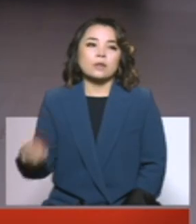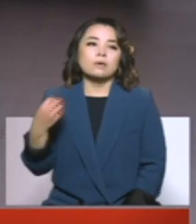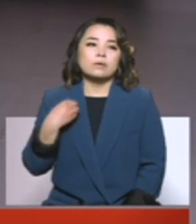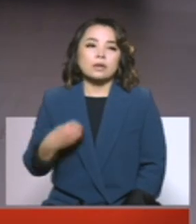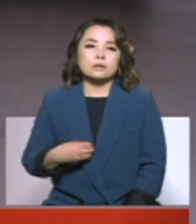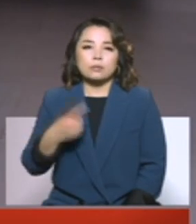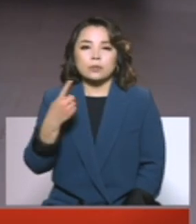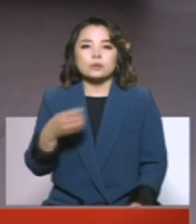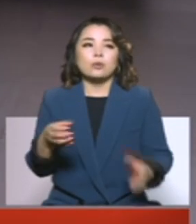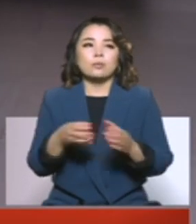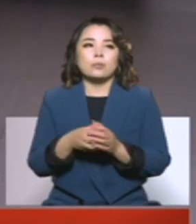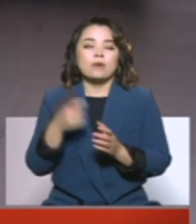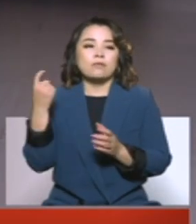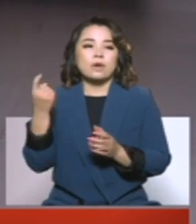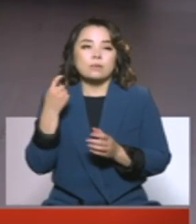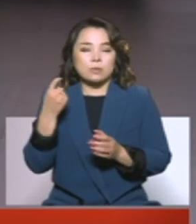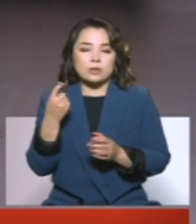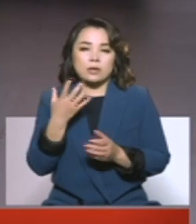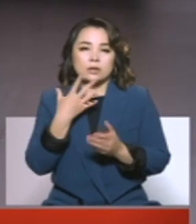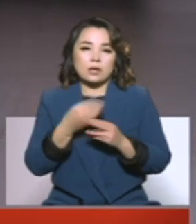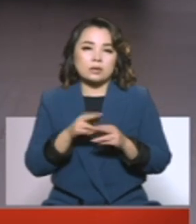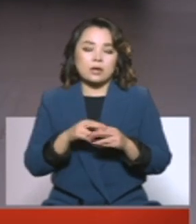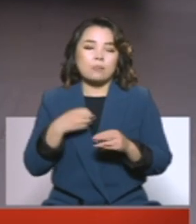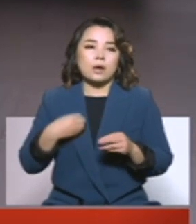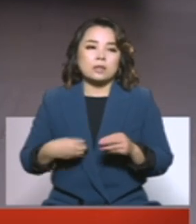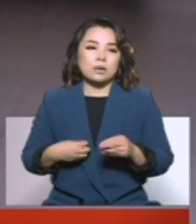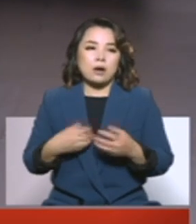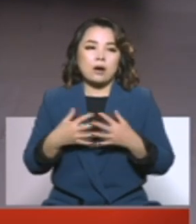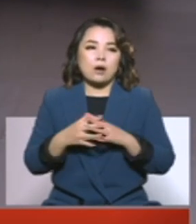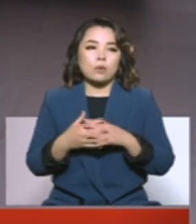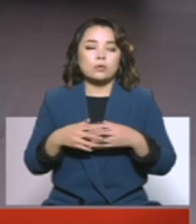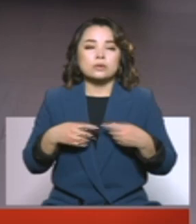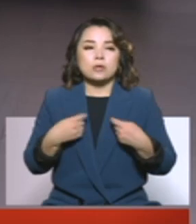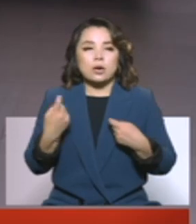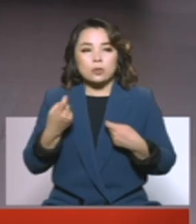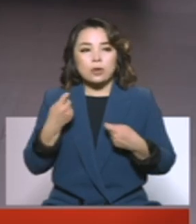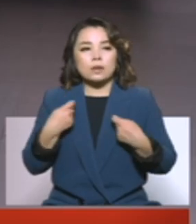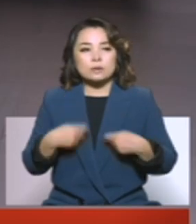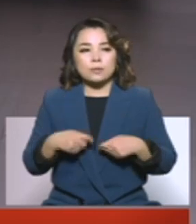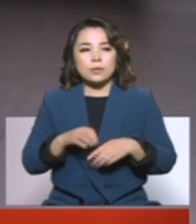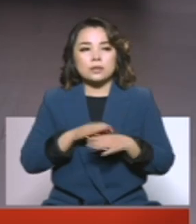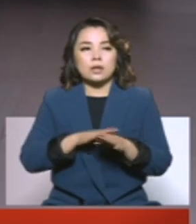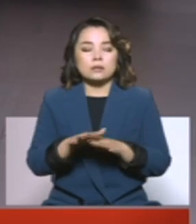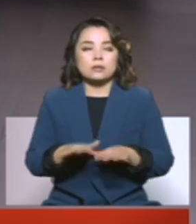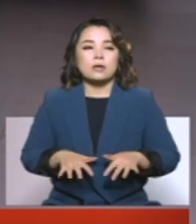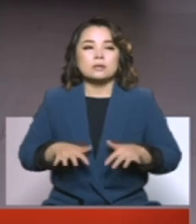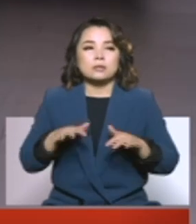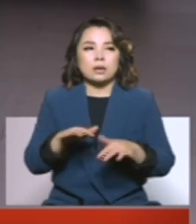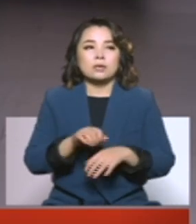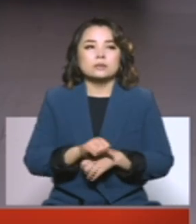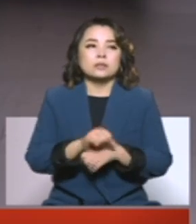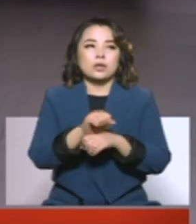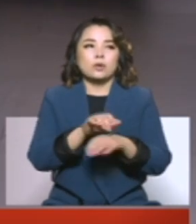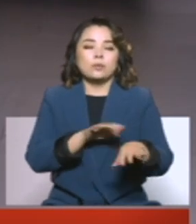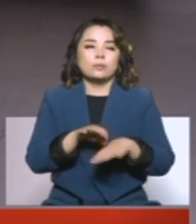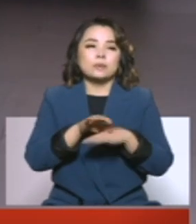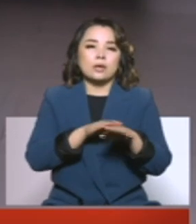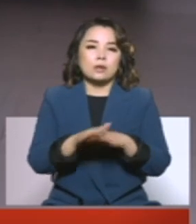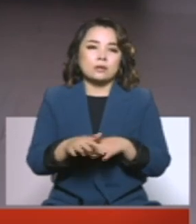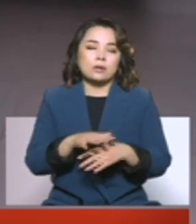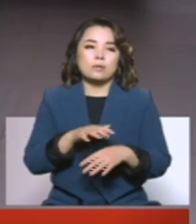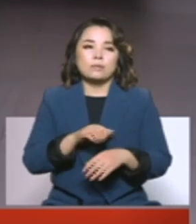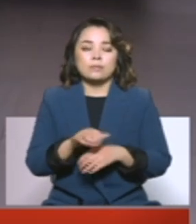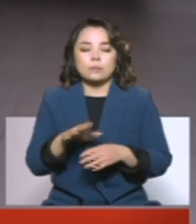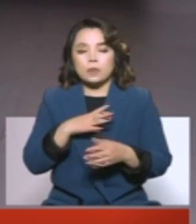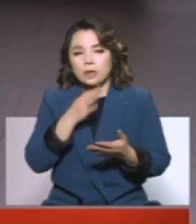Францияда бір топ фермер Париждегі ауыл шаруашылық жәрмеңкесіне баса көктеп кірді. Олар шара барысында шу шығарып, қарбалас